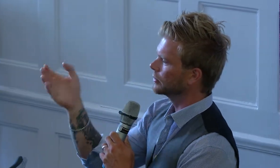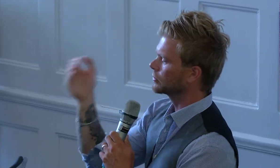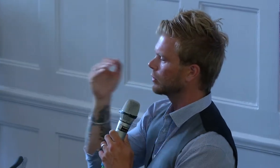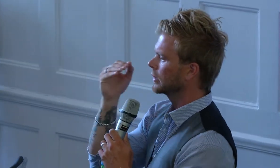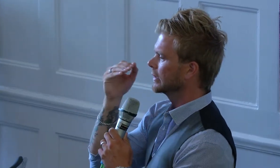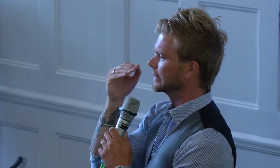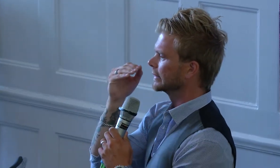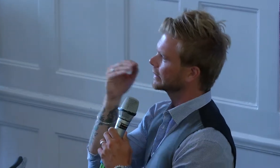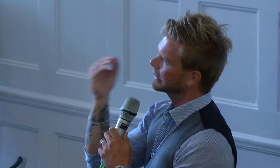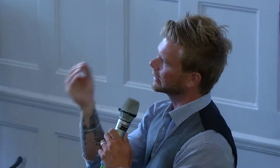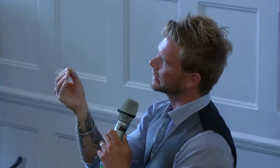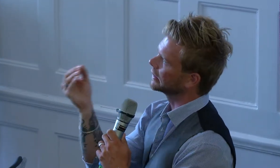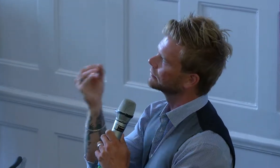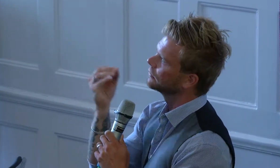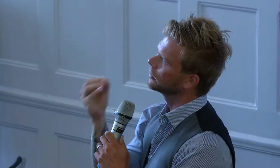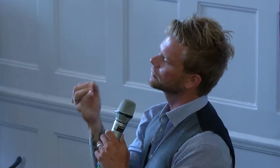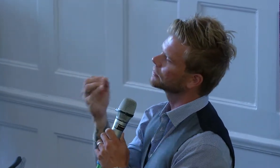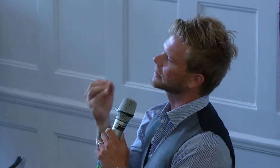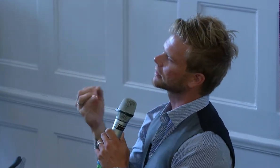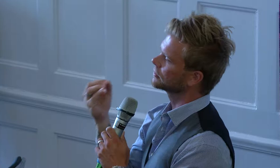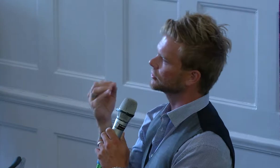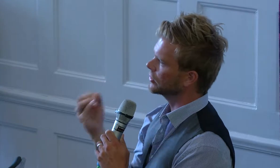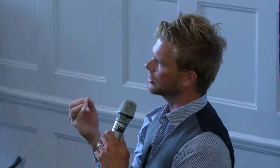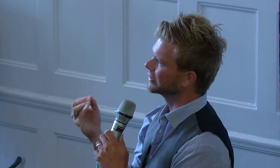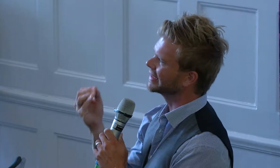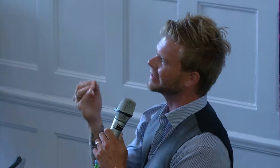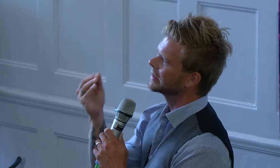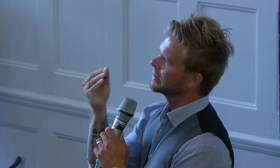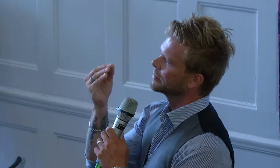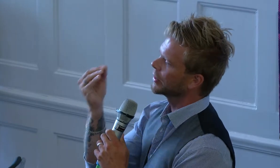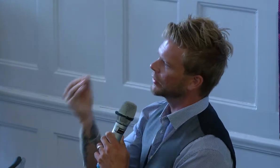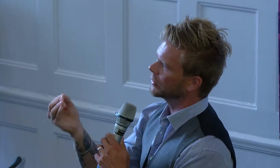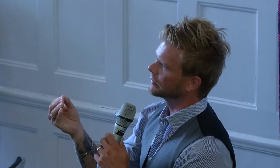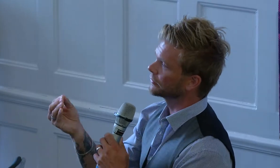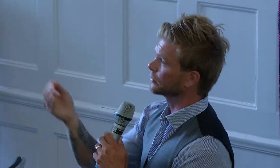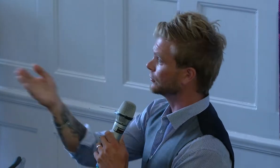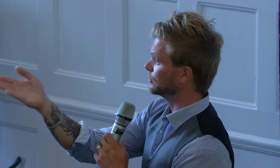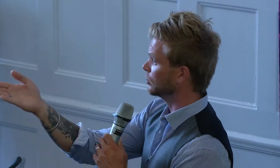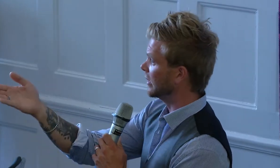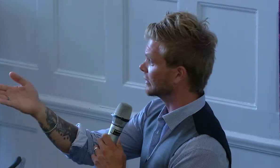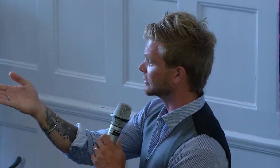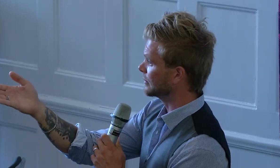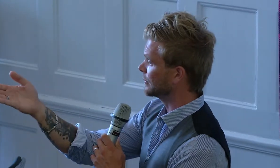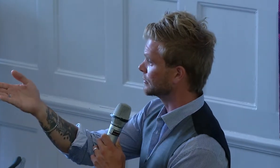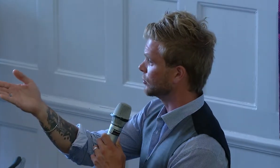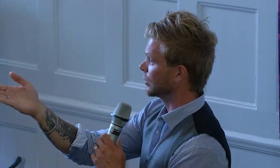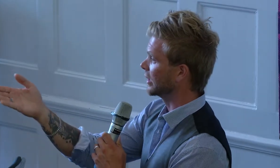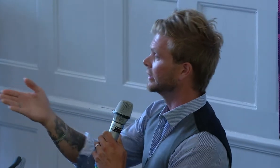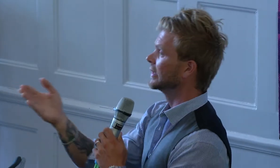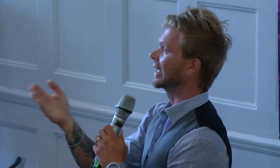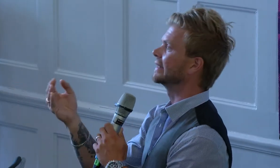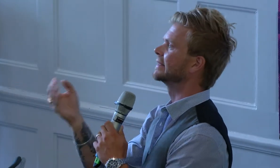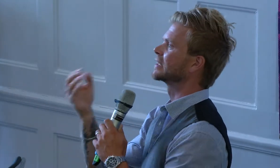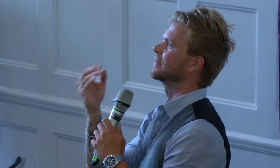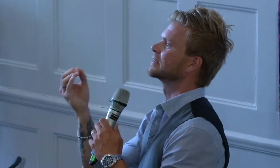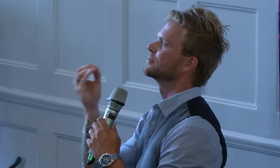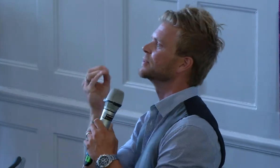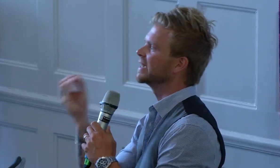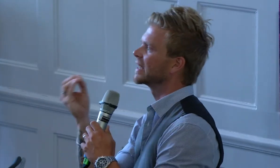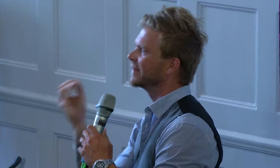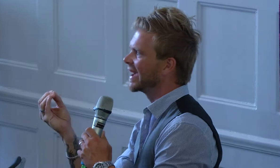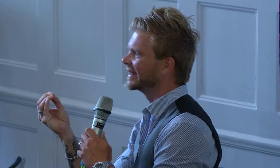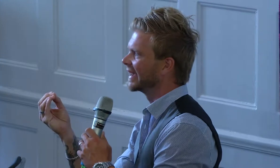ni från Malmös håll tänker kring vad för slags stöd ni behöver. För ofta får ju Boverket exempelvis frågan, kan ni